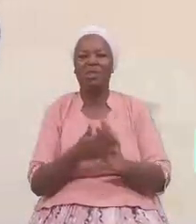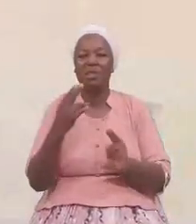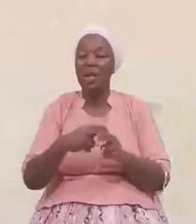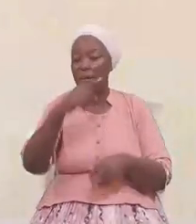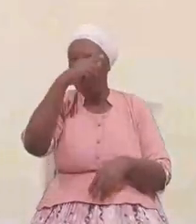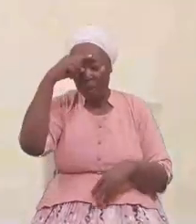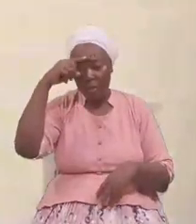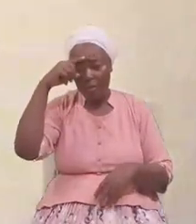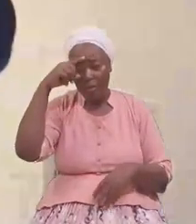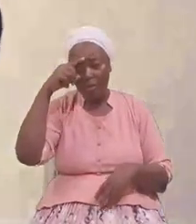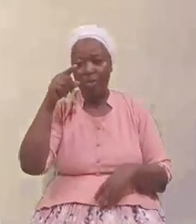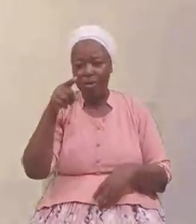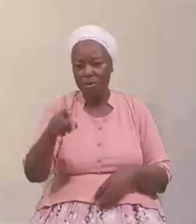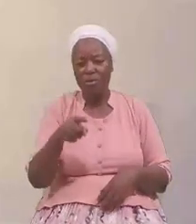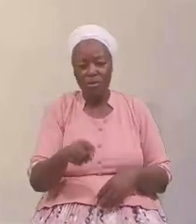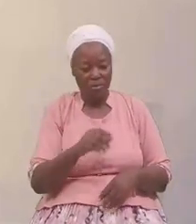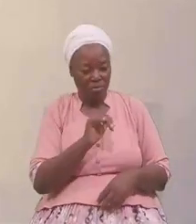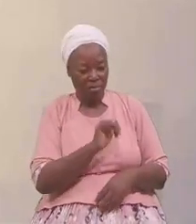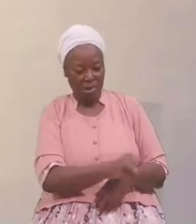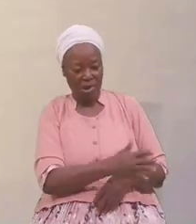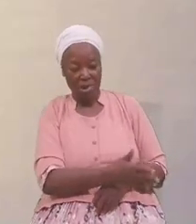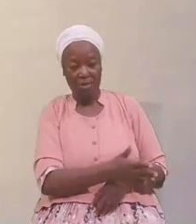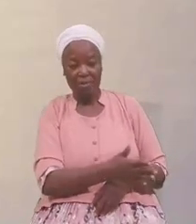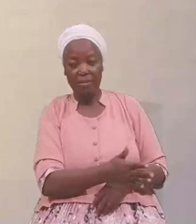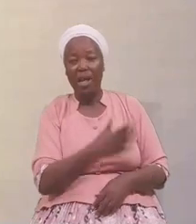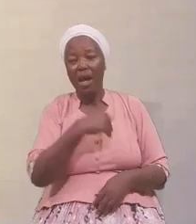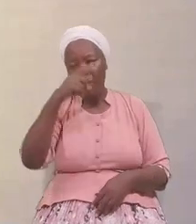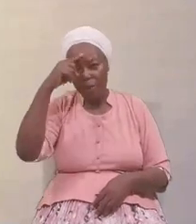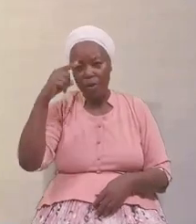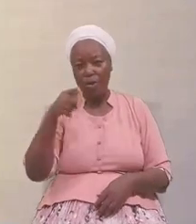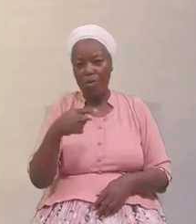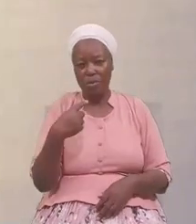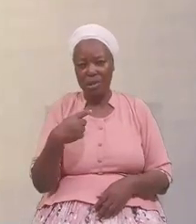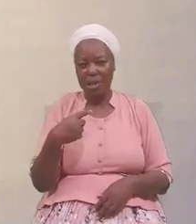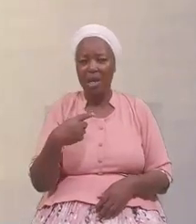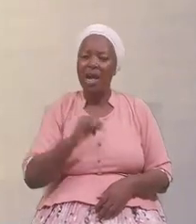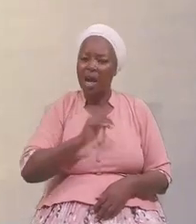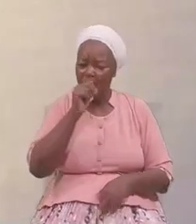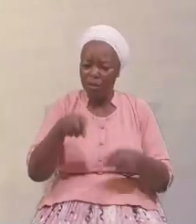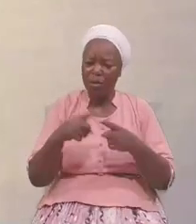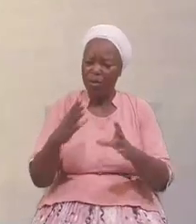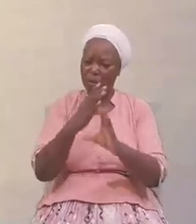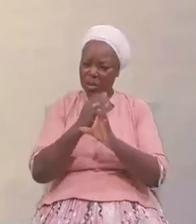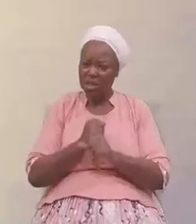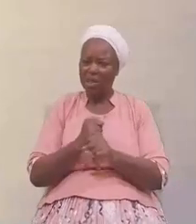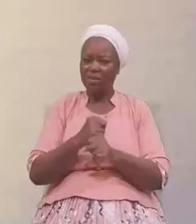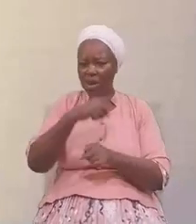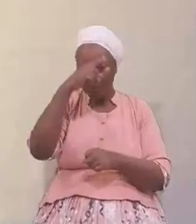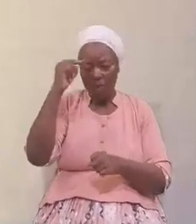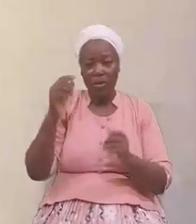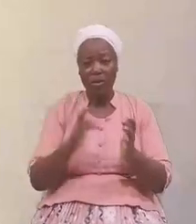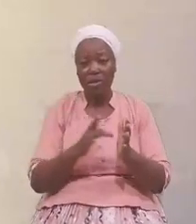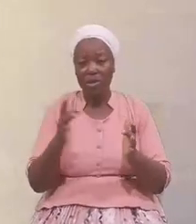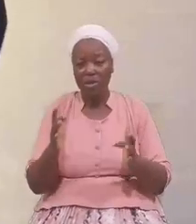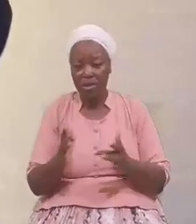Parce que tu restes là. Et parce que tu dis, je vais recevoir le Seigneur Jésus,